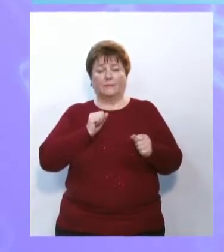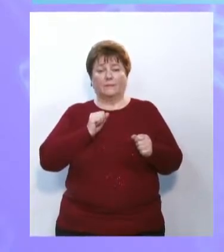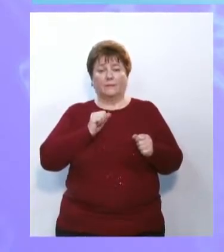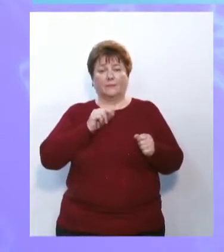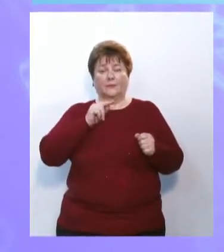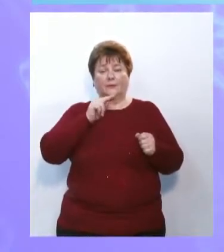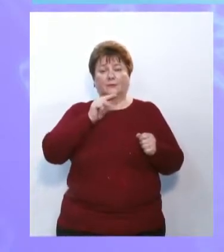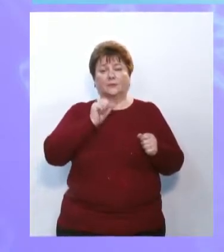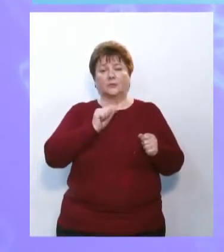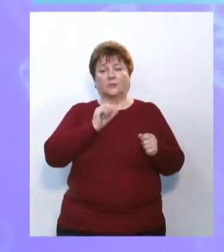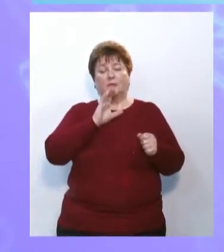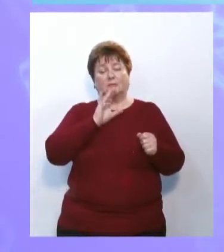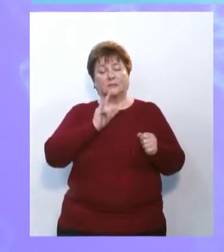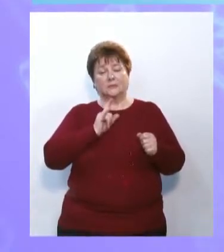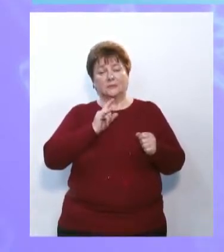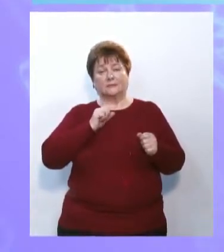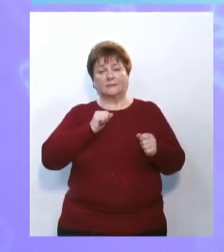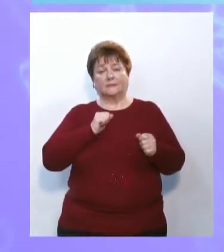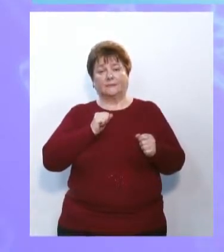часы,